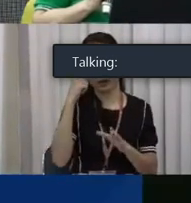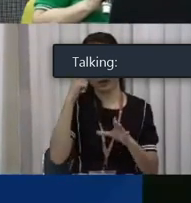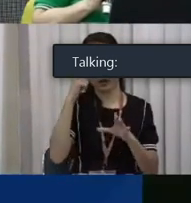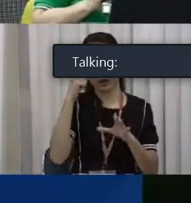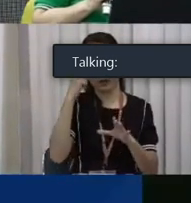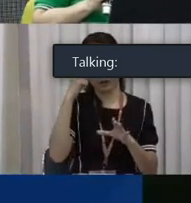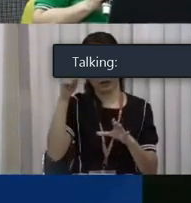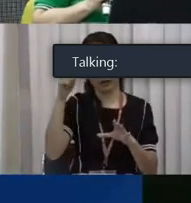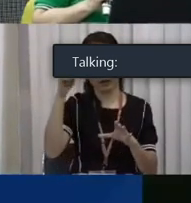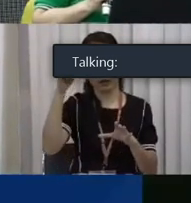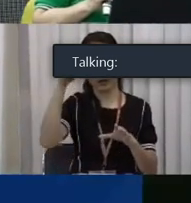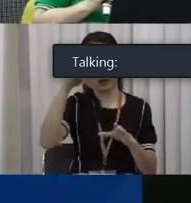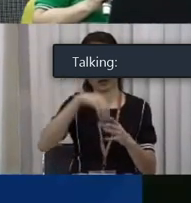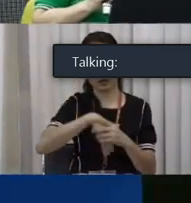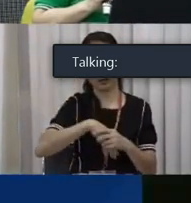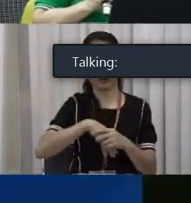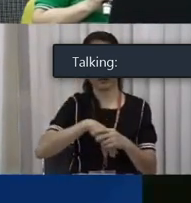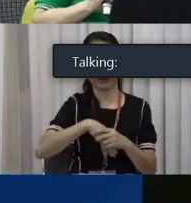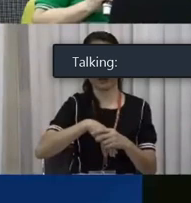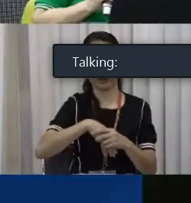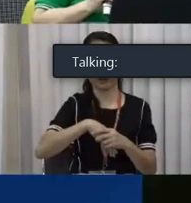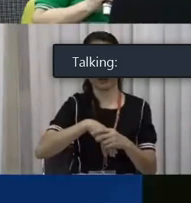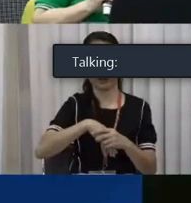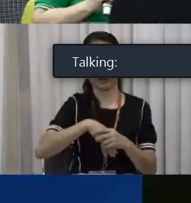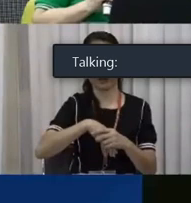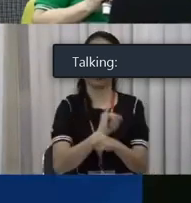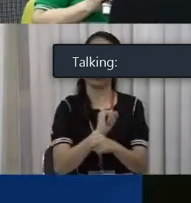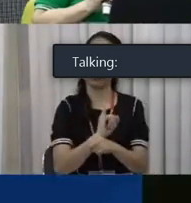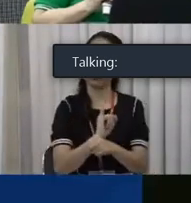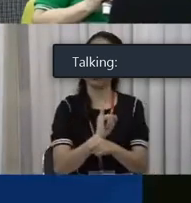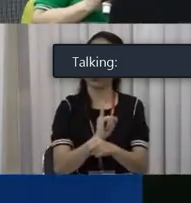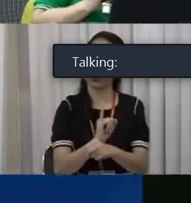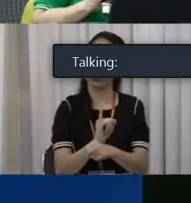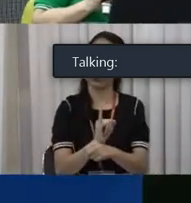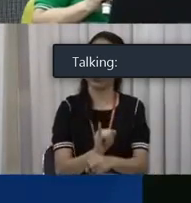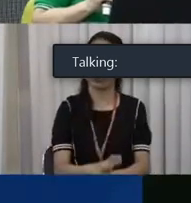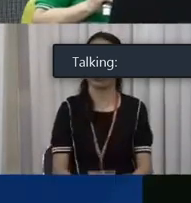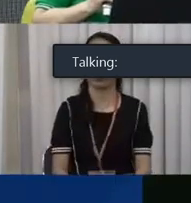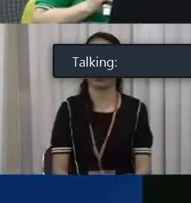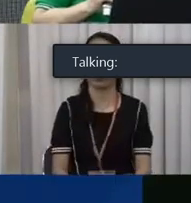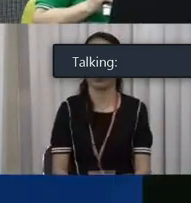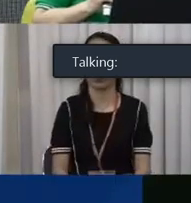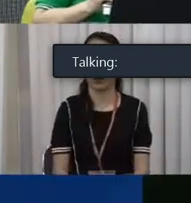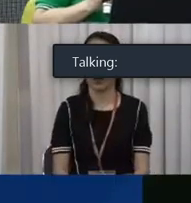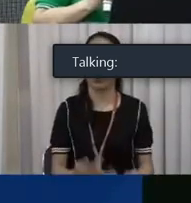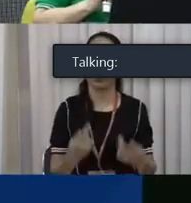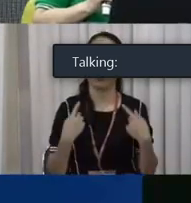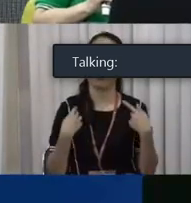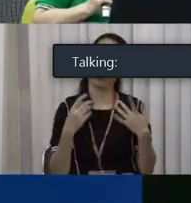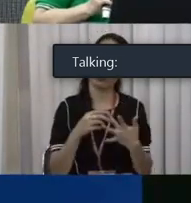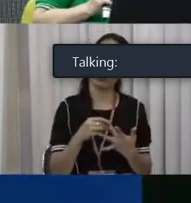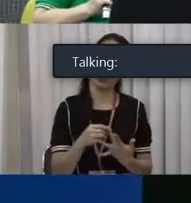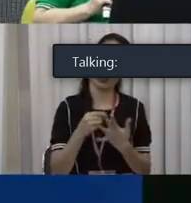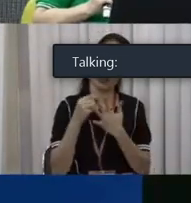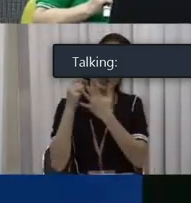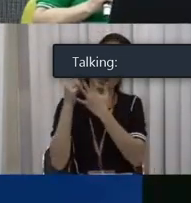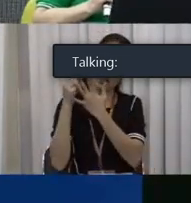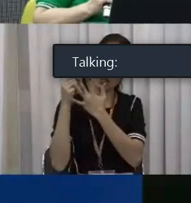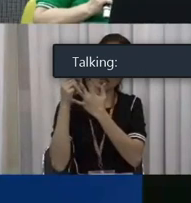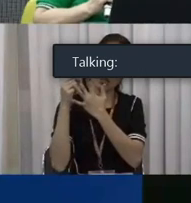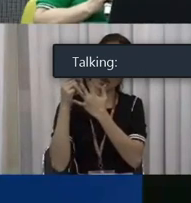mga furnitures. So, dili sila specialize anang although na sila yung mga